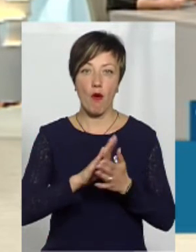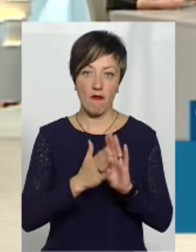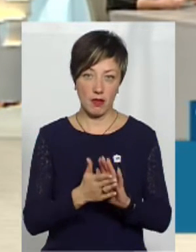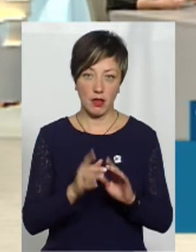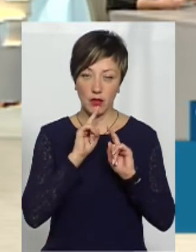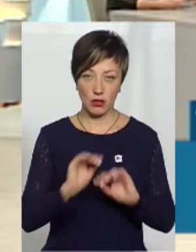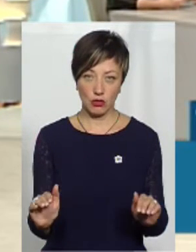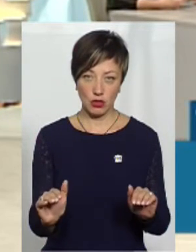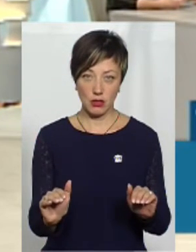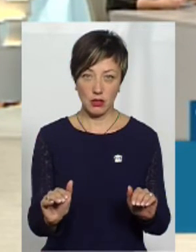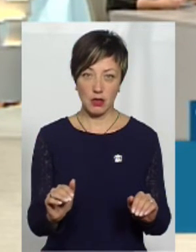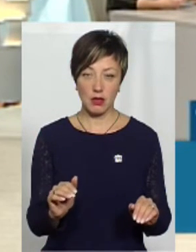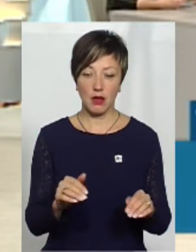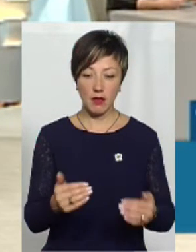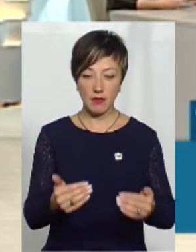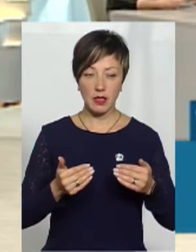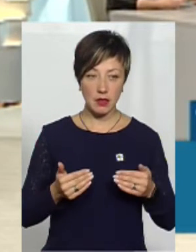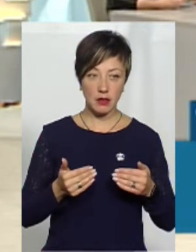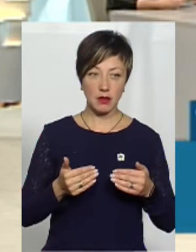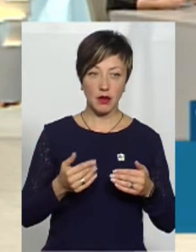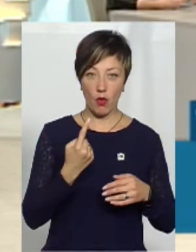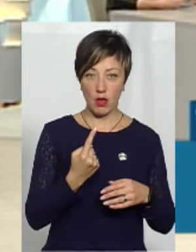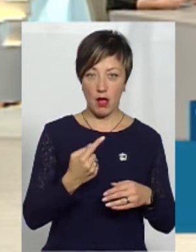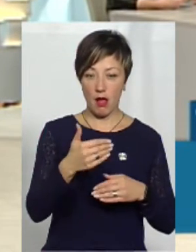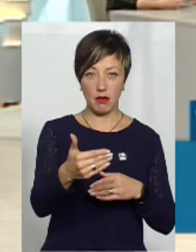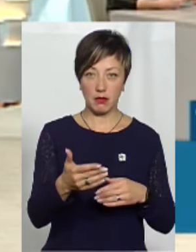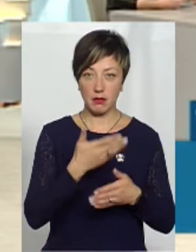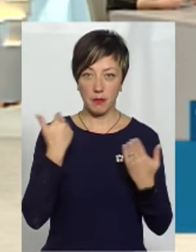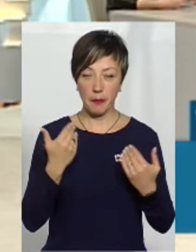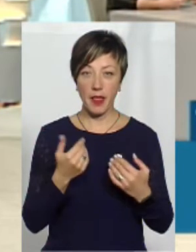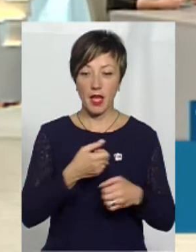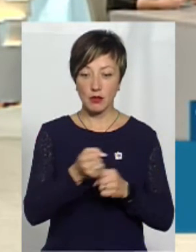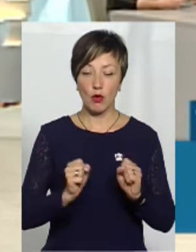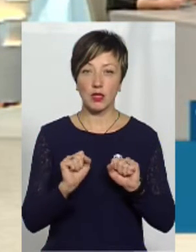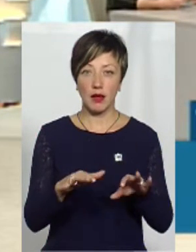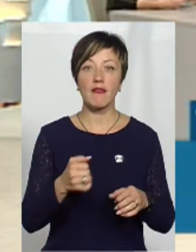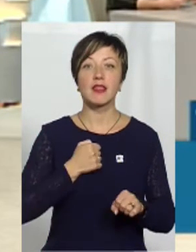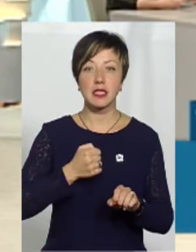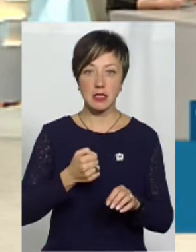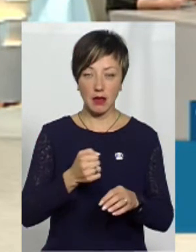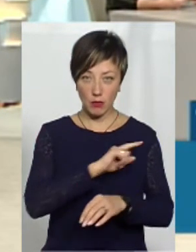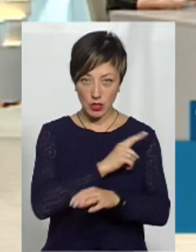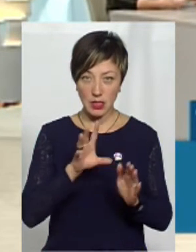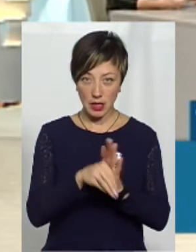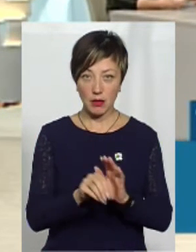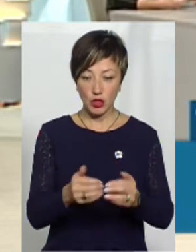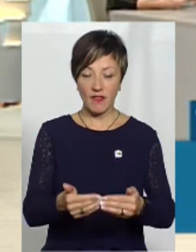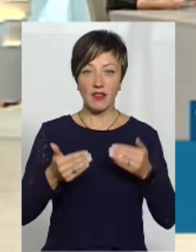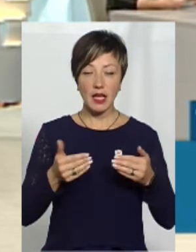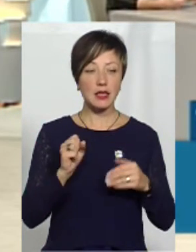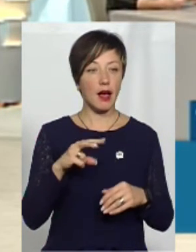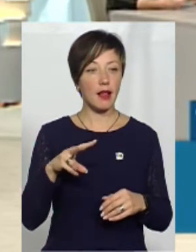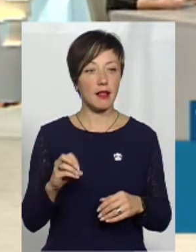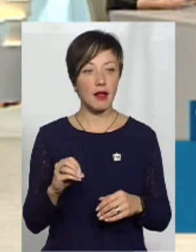як сьогодні відбувається відведення військ з однієї сторони. Ми розуміємо, що навіть роззброєння, ну, війська можна, або сили, да, військові сили можна відвести,